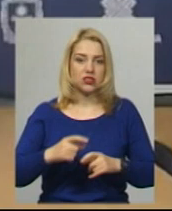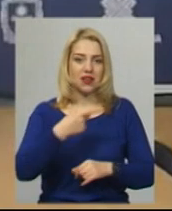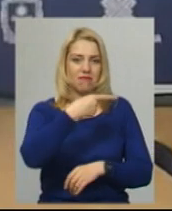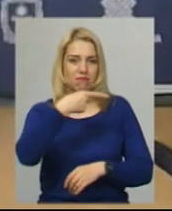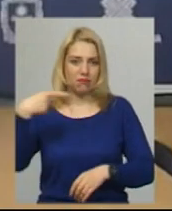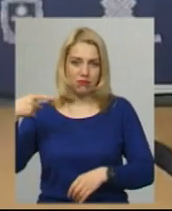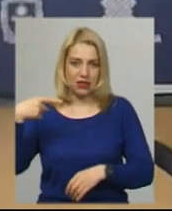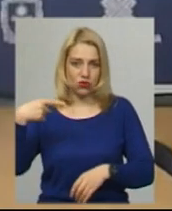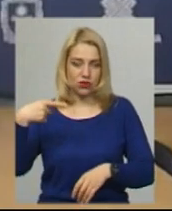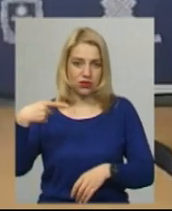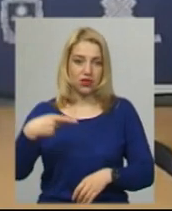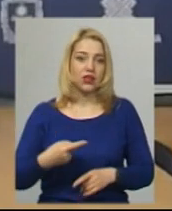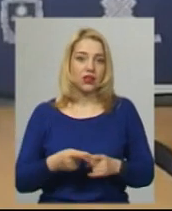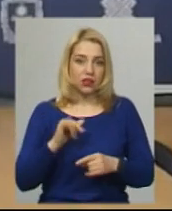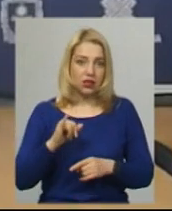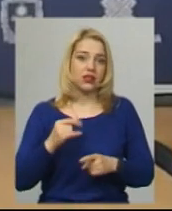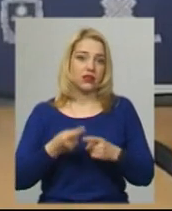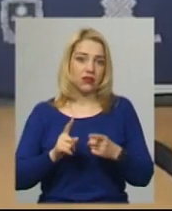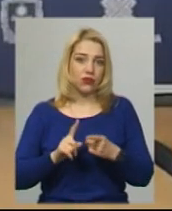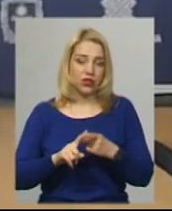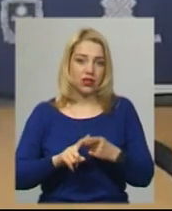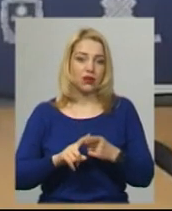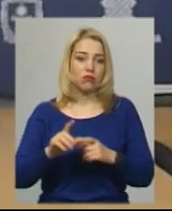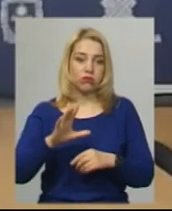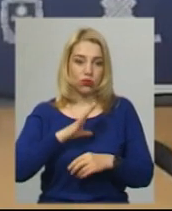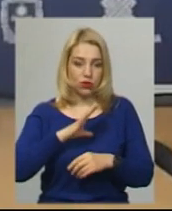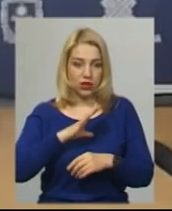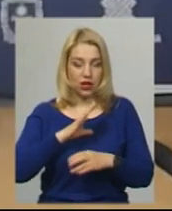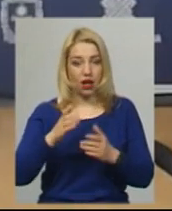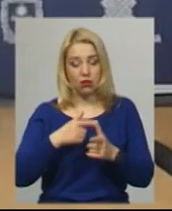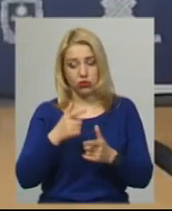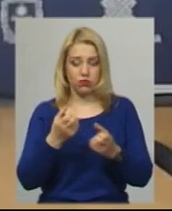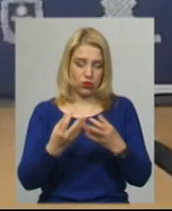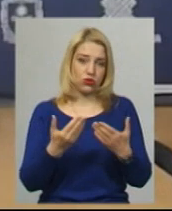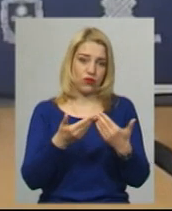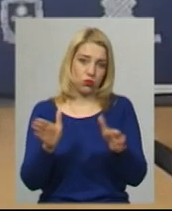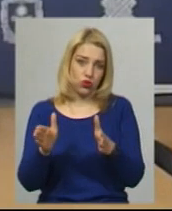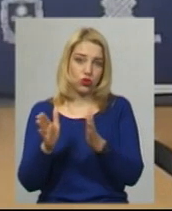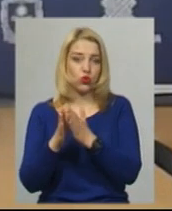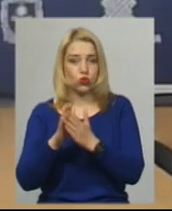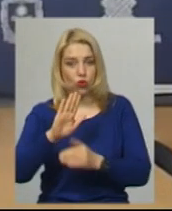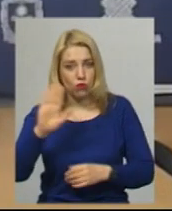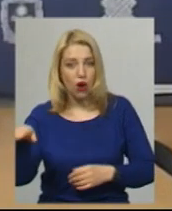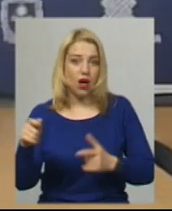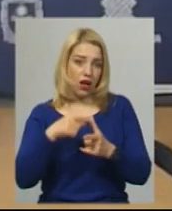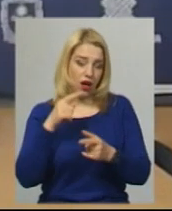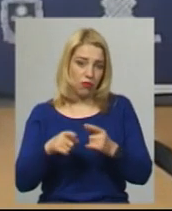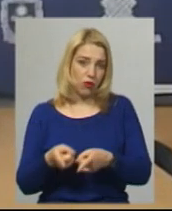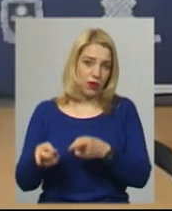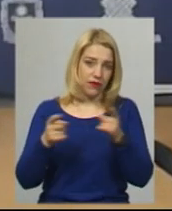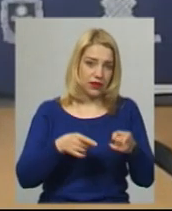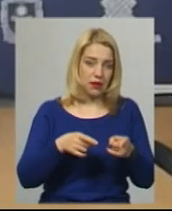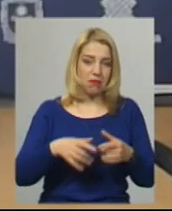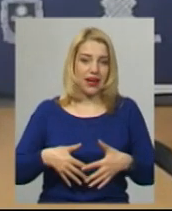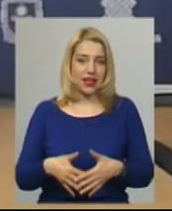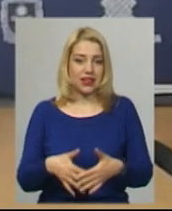не підтвердили захворювання, і вони відповідно були або відпущені додому, або переведені в перинатальний центр міста